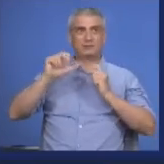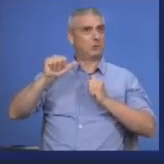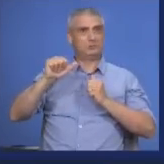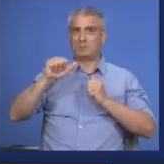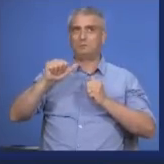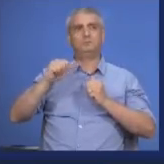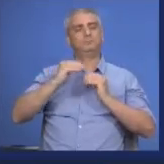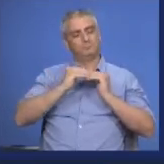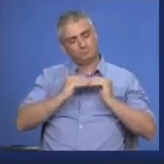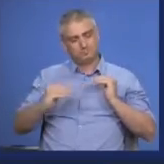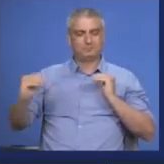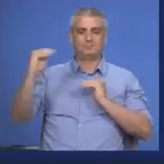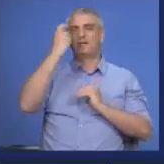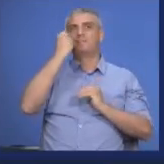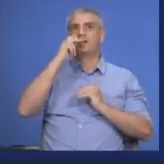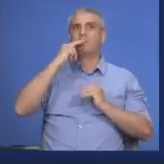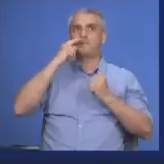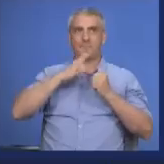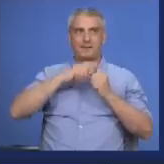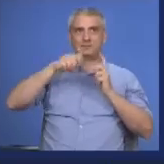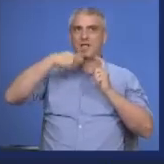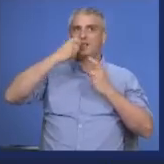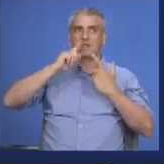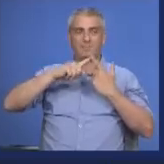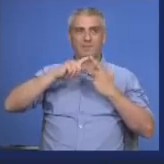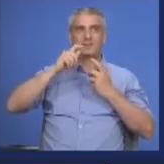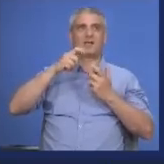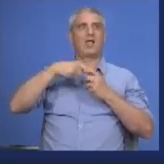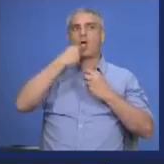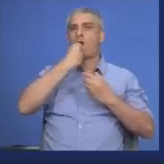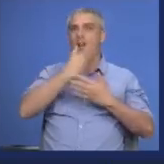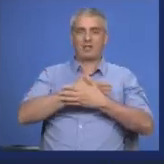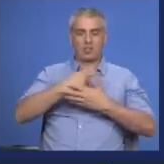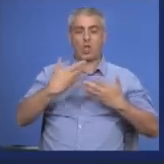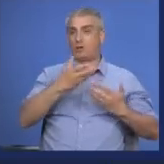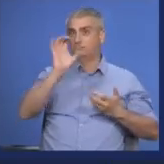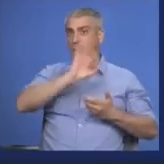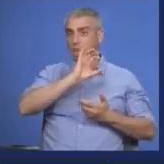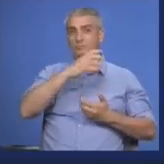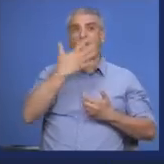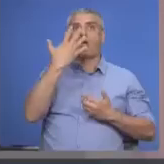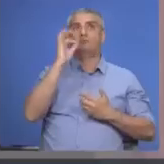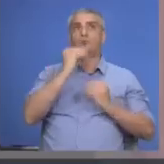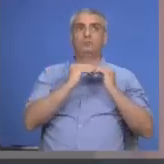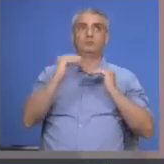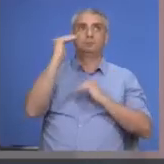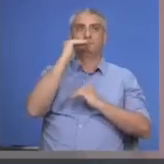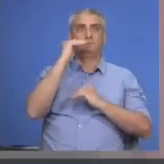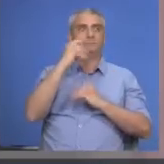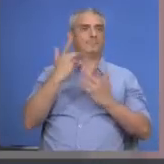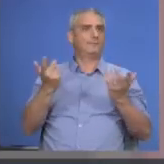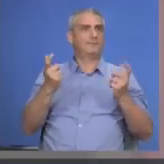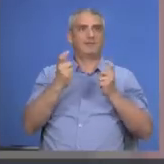מאססת ומעלה מחירים של פסטה, דגני בוקר, גרבר ומטרנה בשיעור של 5%. חברות